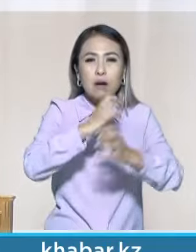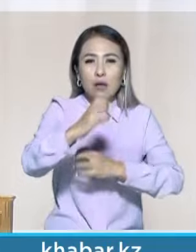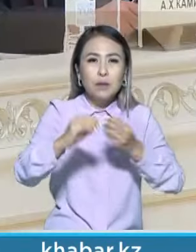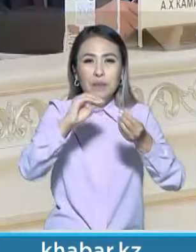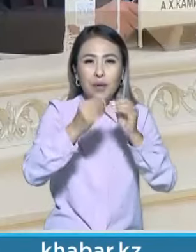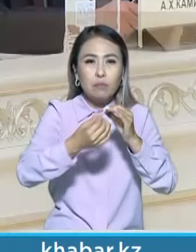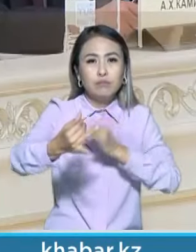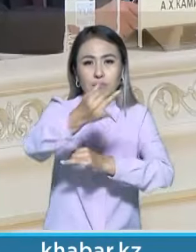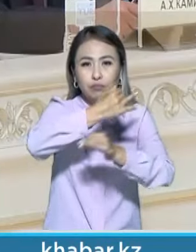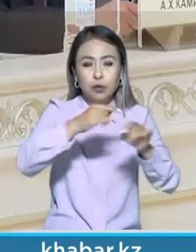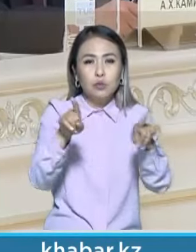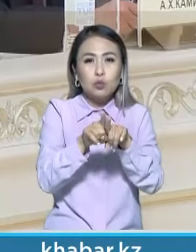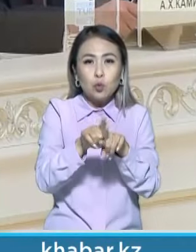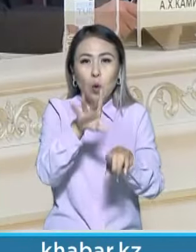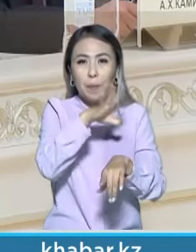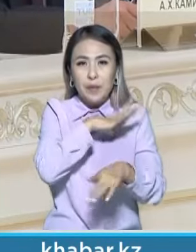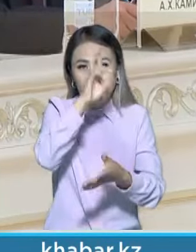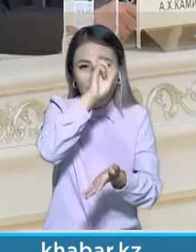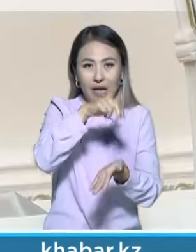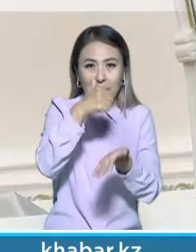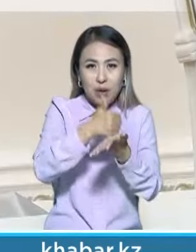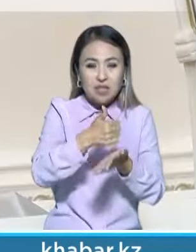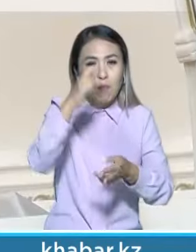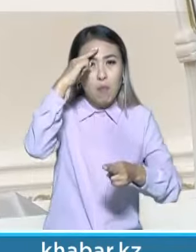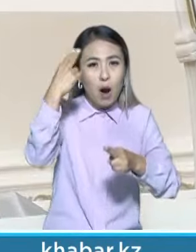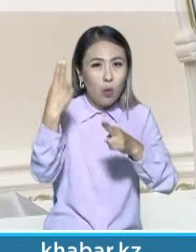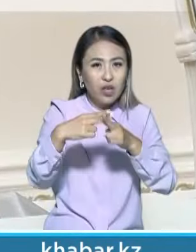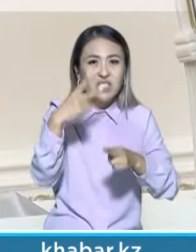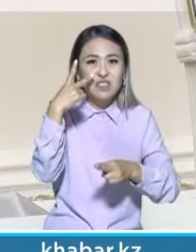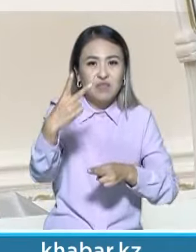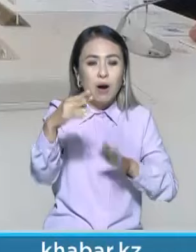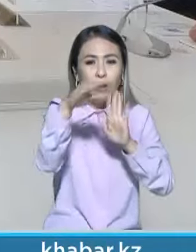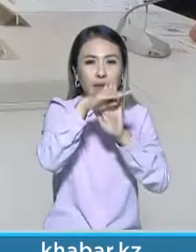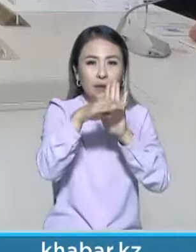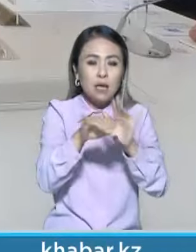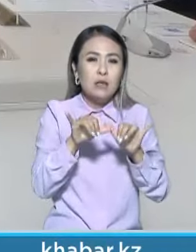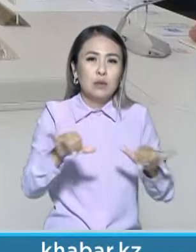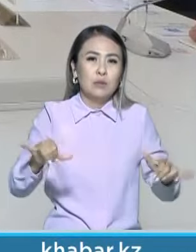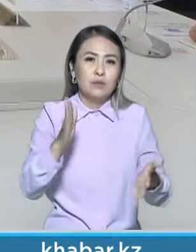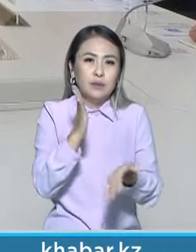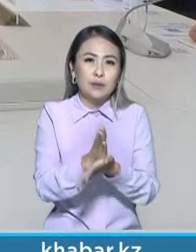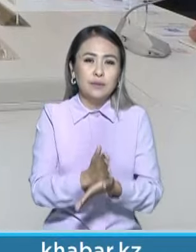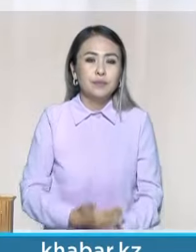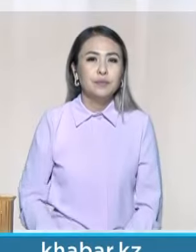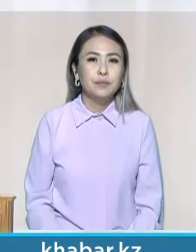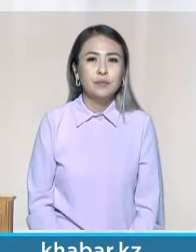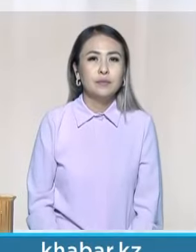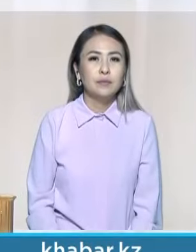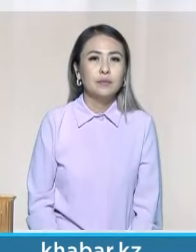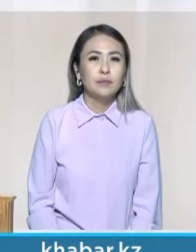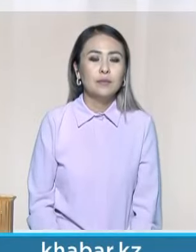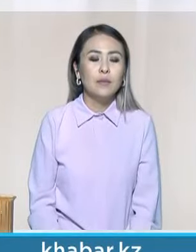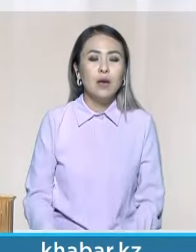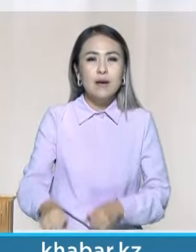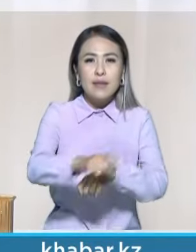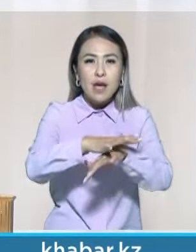мәселелерді де тілге тиек етті. Мемлекет басшылары бауырлас екі елдің байланысы барлық бағыт бойынша дамып жатқанын атап өтті. Народ Казахстана.